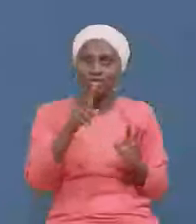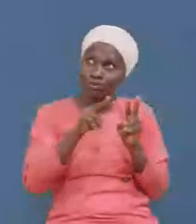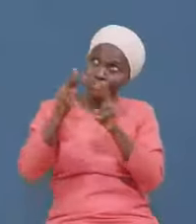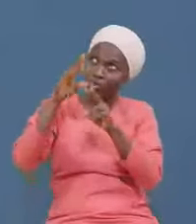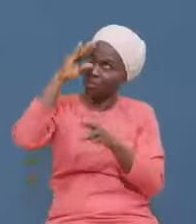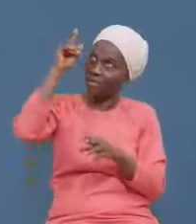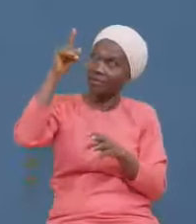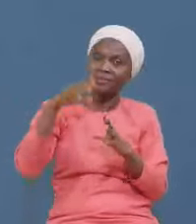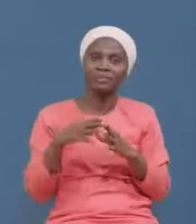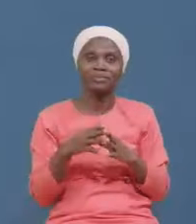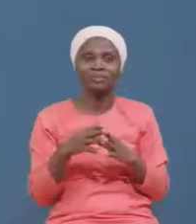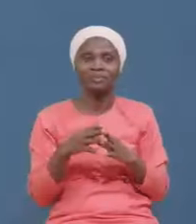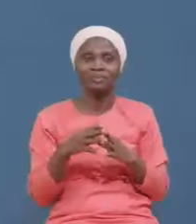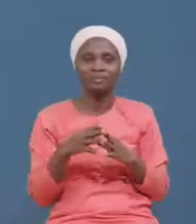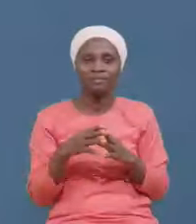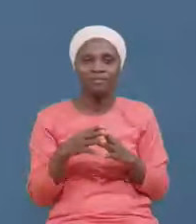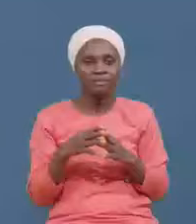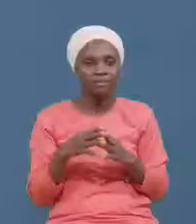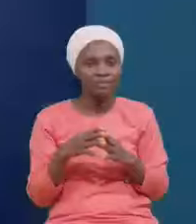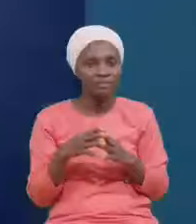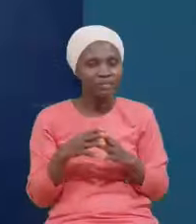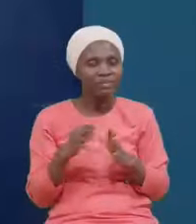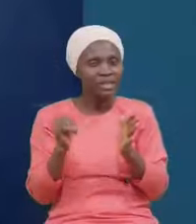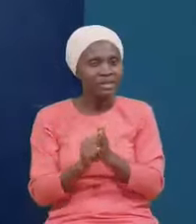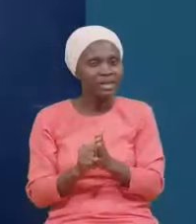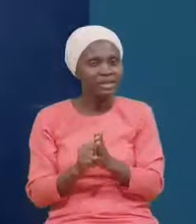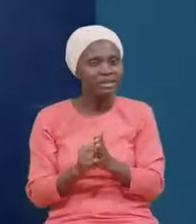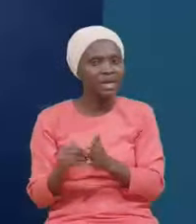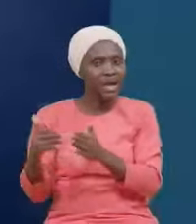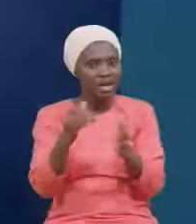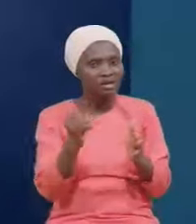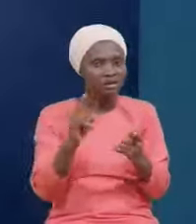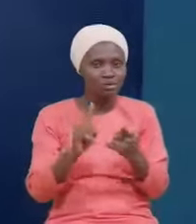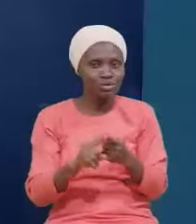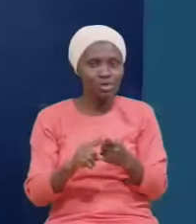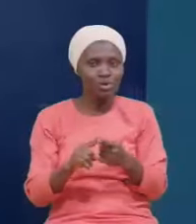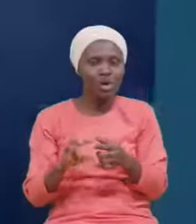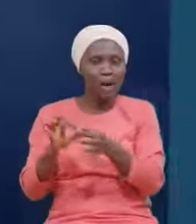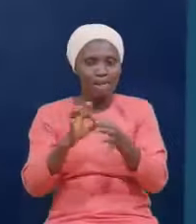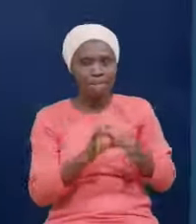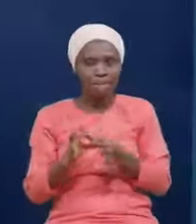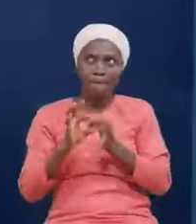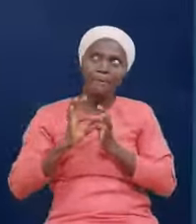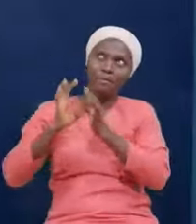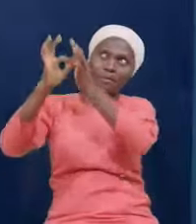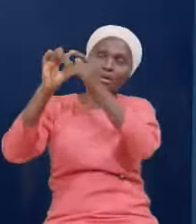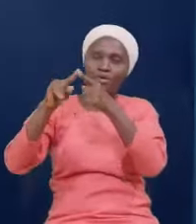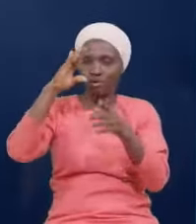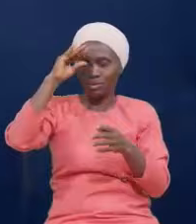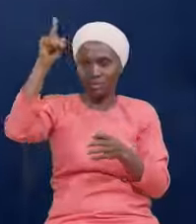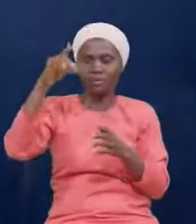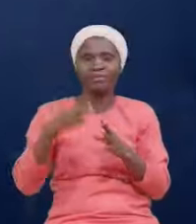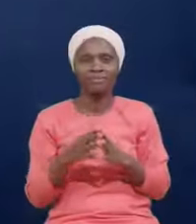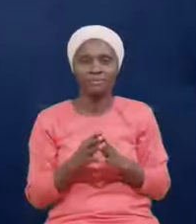behold him. మీరు గనక ఆయనను ఇదిగో అనుకుంటే. That leads you to belonging unto him. అది మిమ్మును ఆయనకు